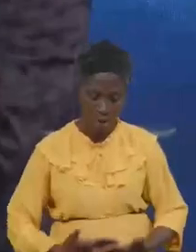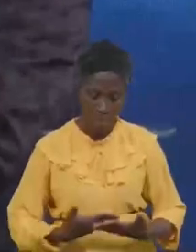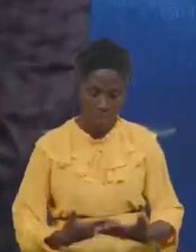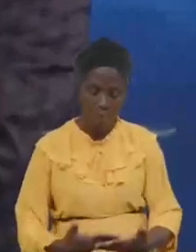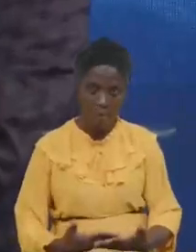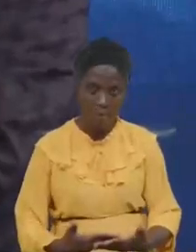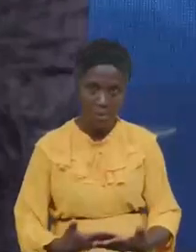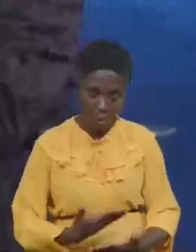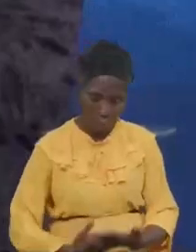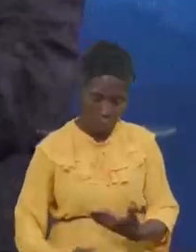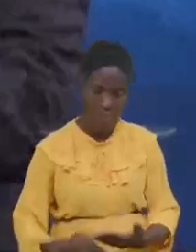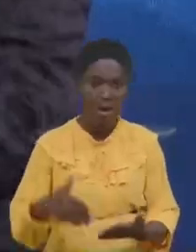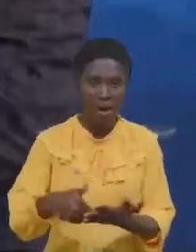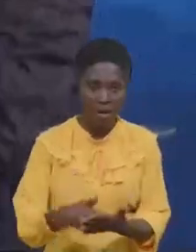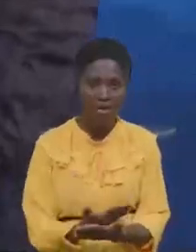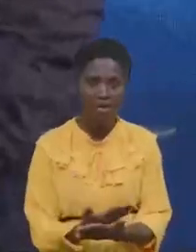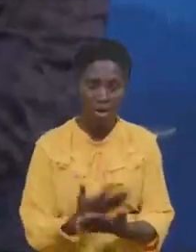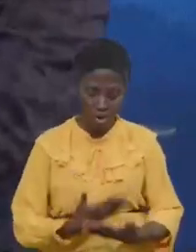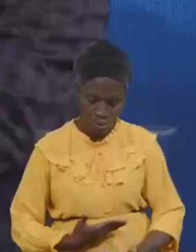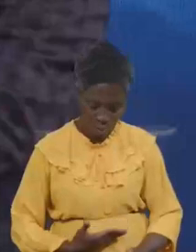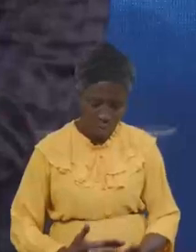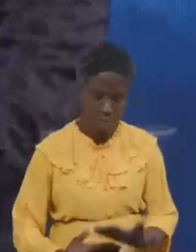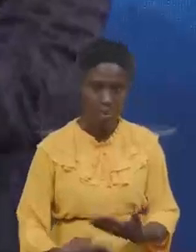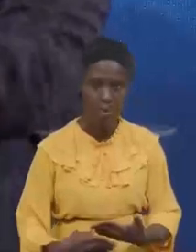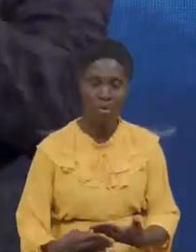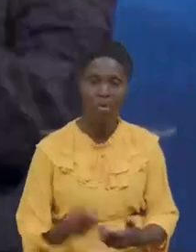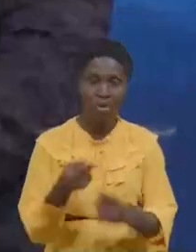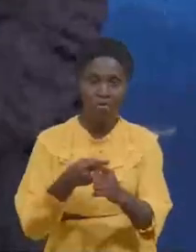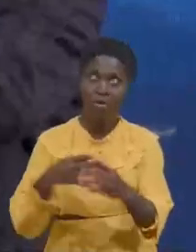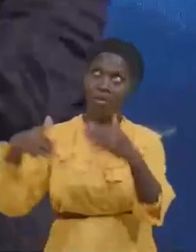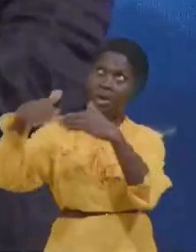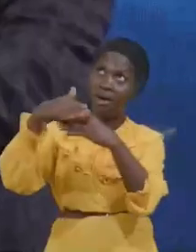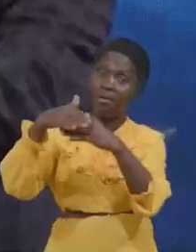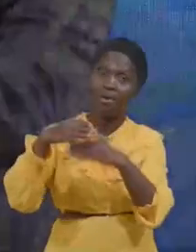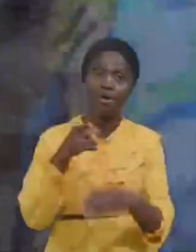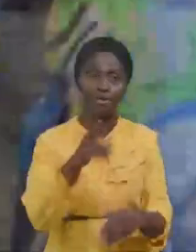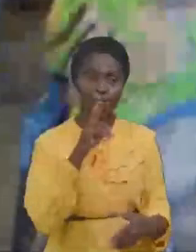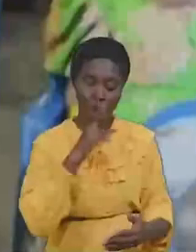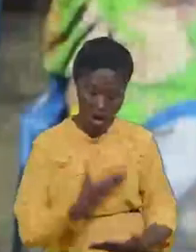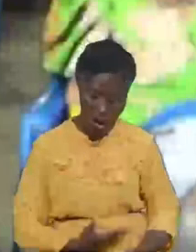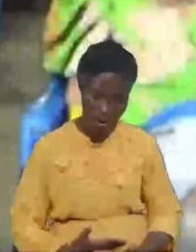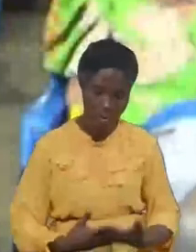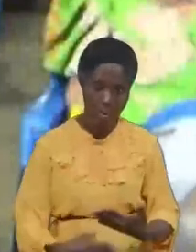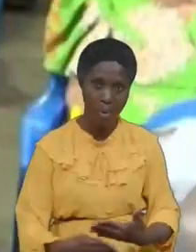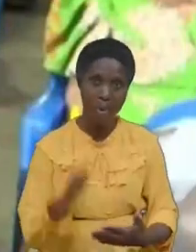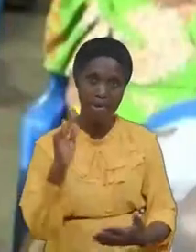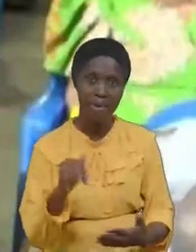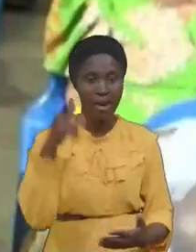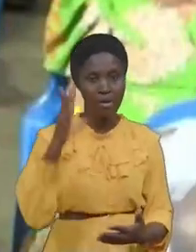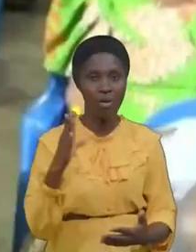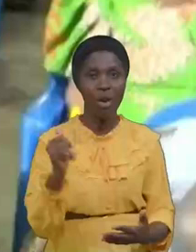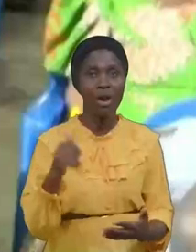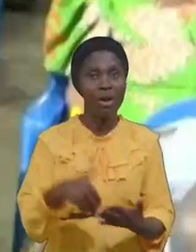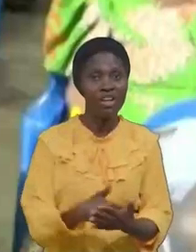né à nouveau, tu es né d'en haut, tu es né par Dieu, une